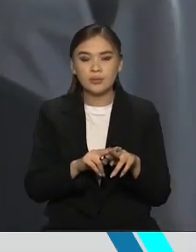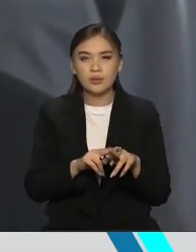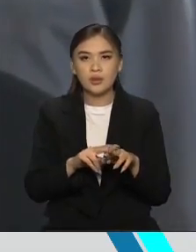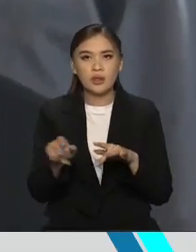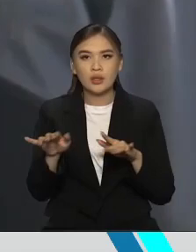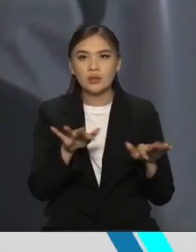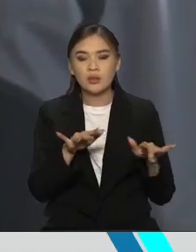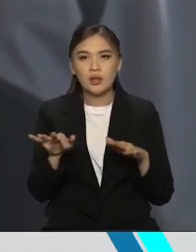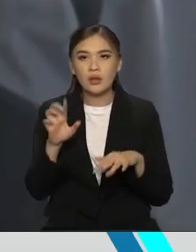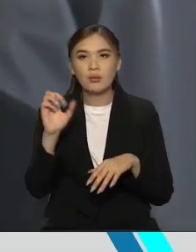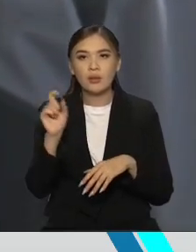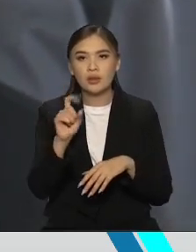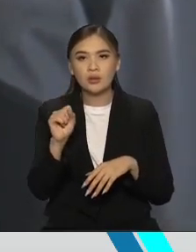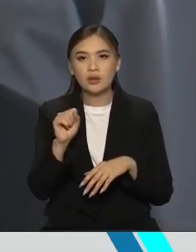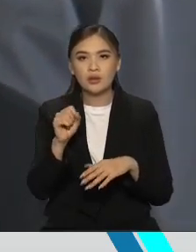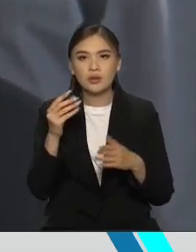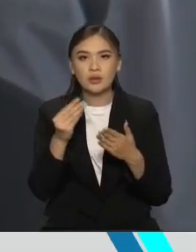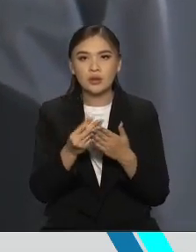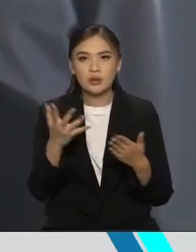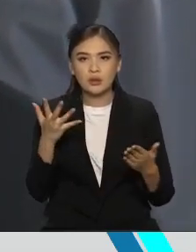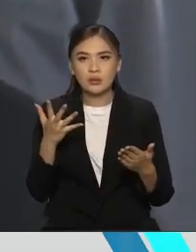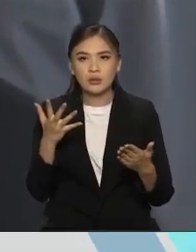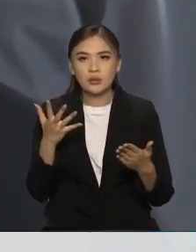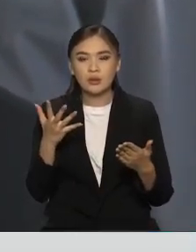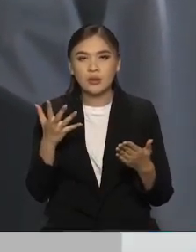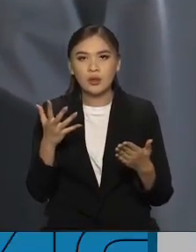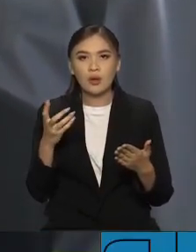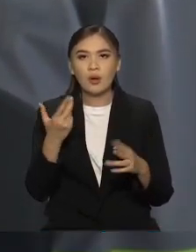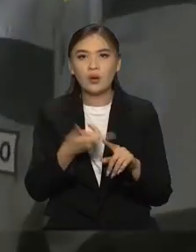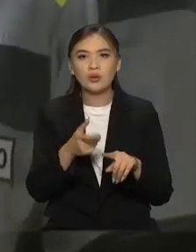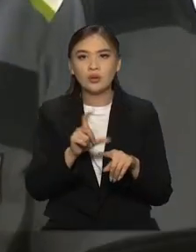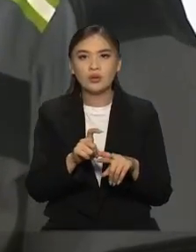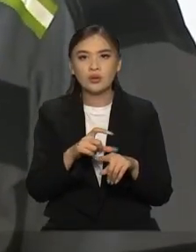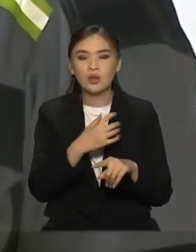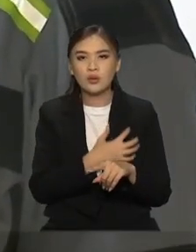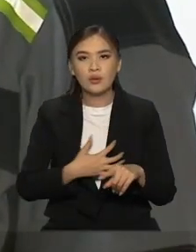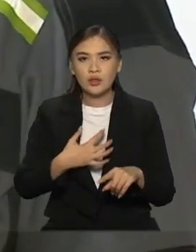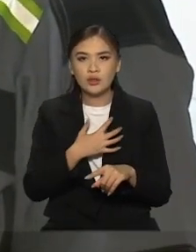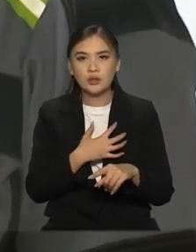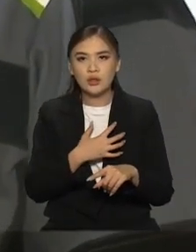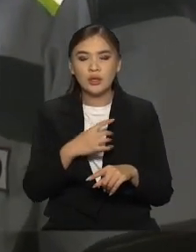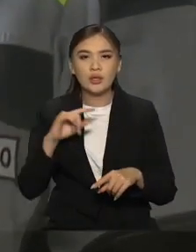этой очень важной работе, нацеленной на придание очень серьезного импульса экономическому развитию нашей страны.